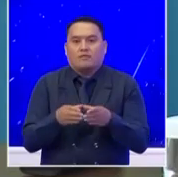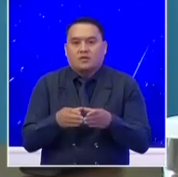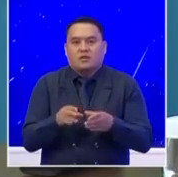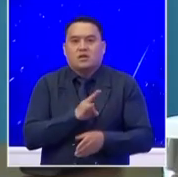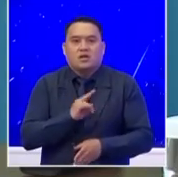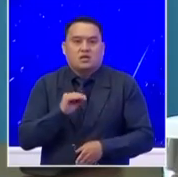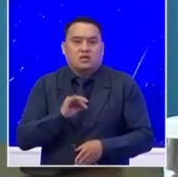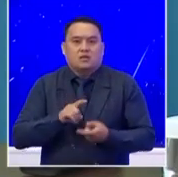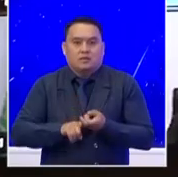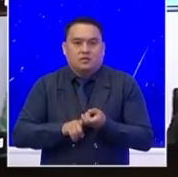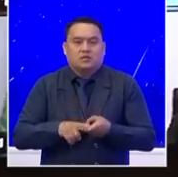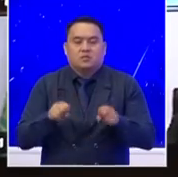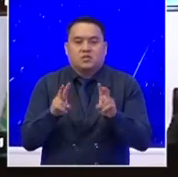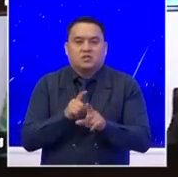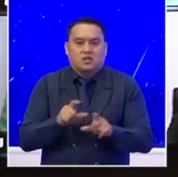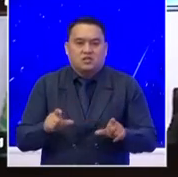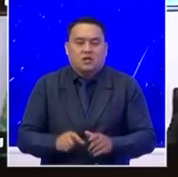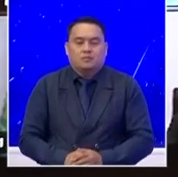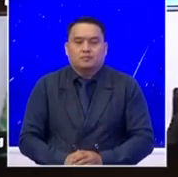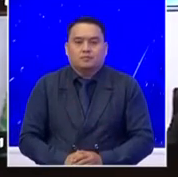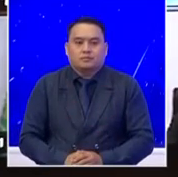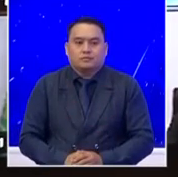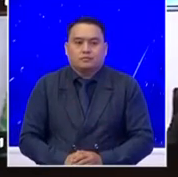общественных организаций и независимые эксперты.